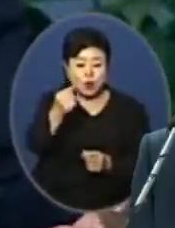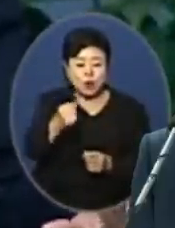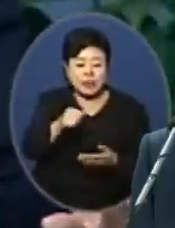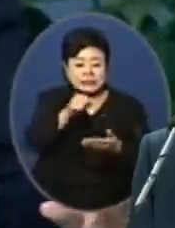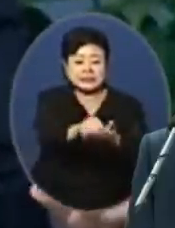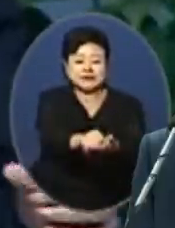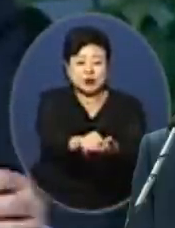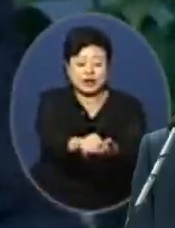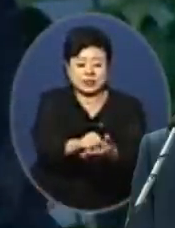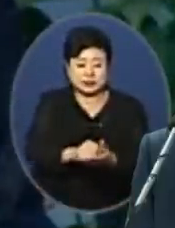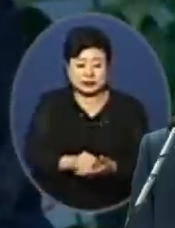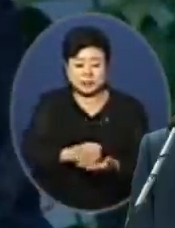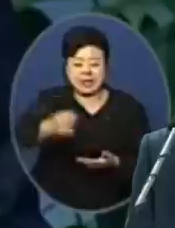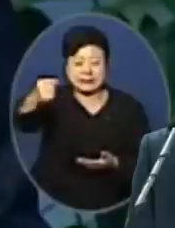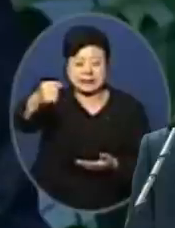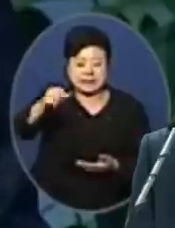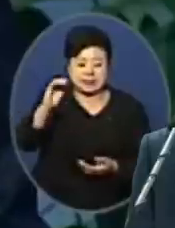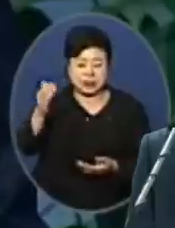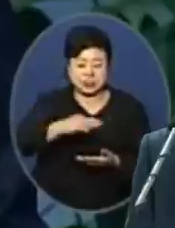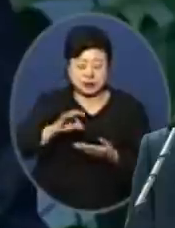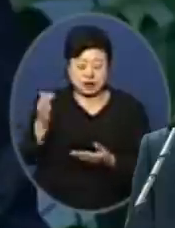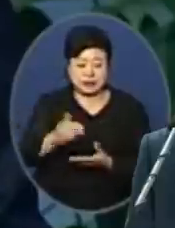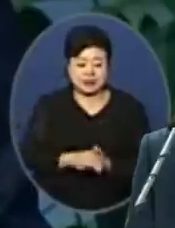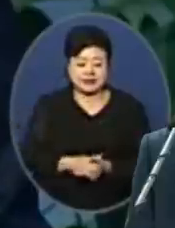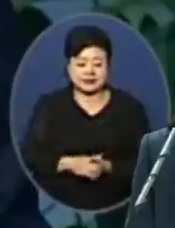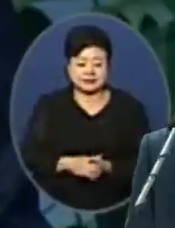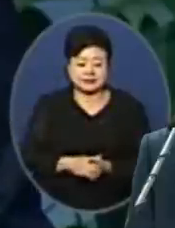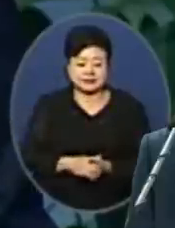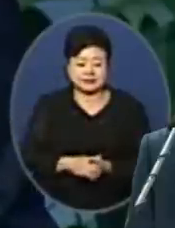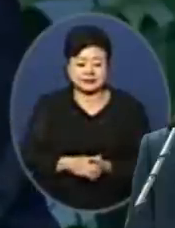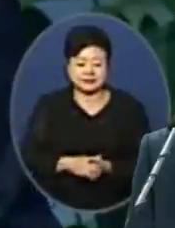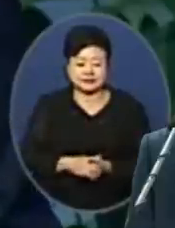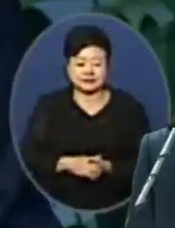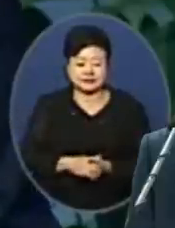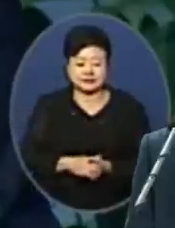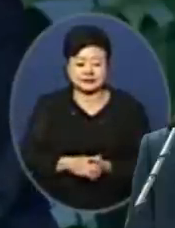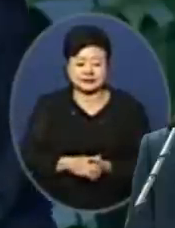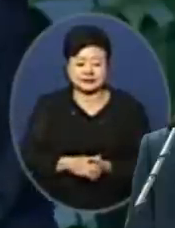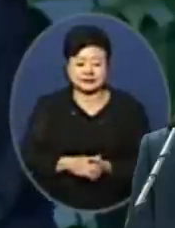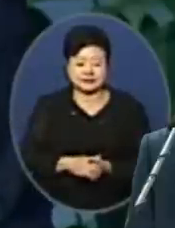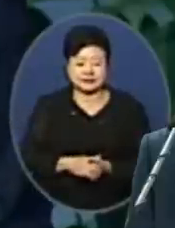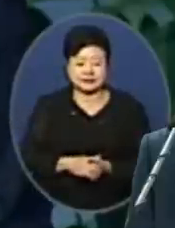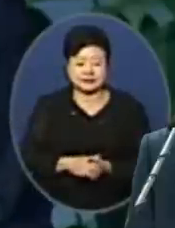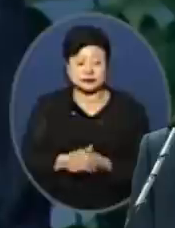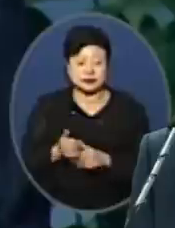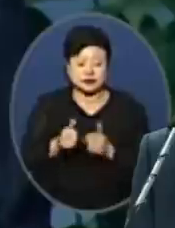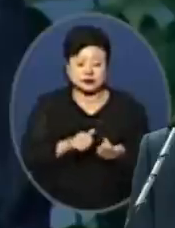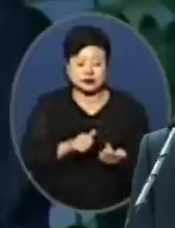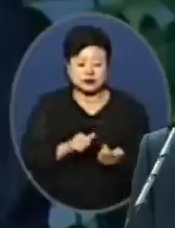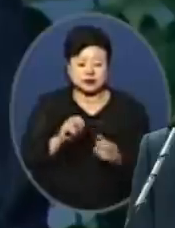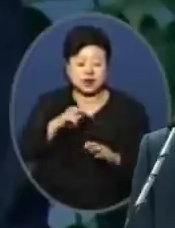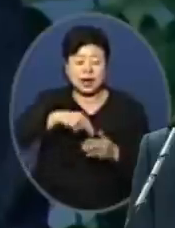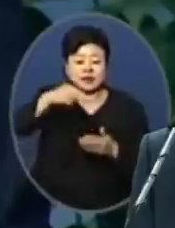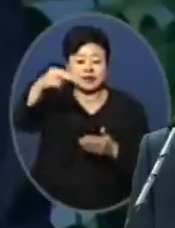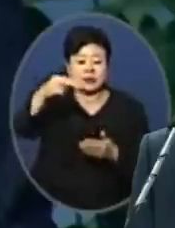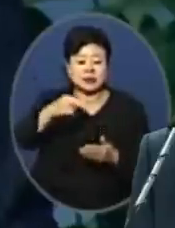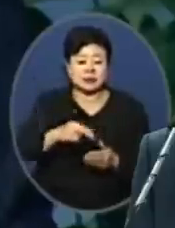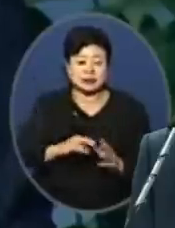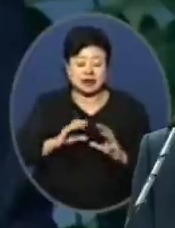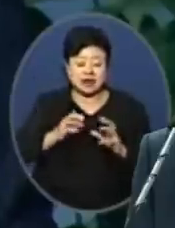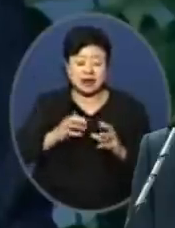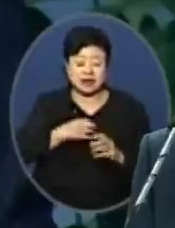침노에 들어가면 빼앗아서 사용한다는 것입니다. 죽어서 올라가는 천국은 걱정하지